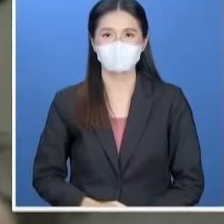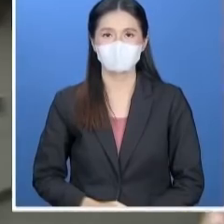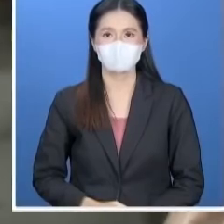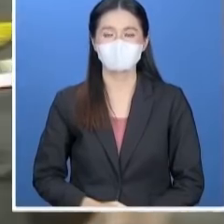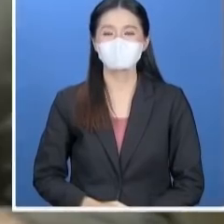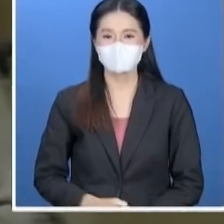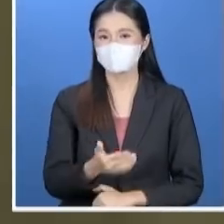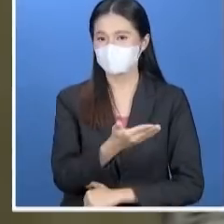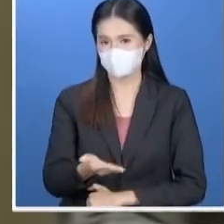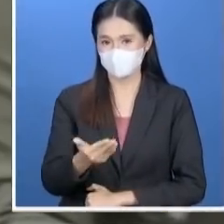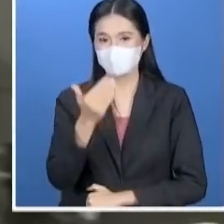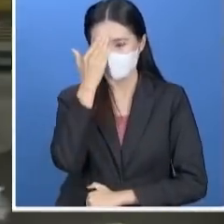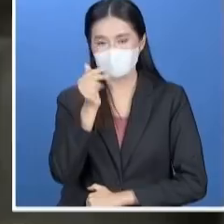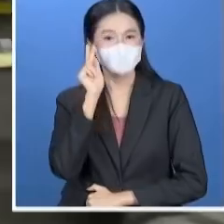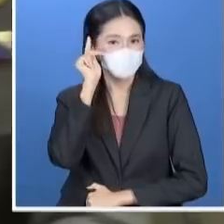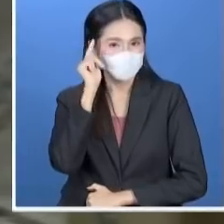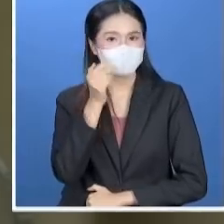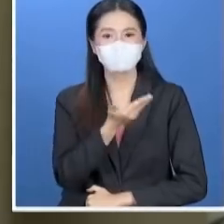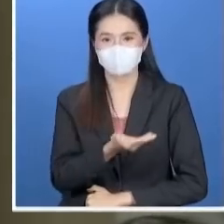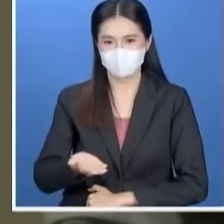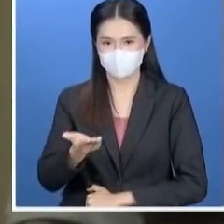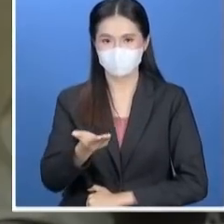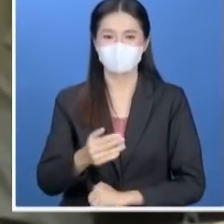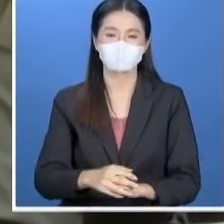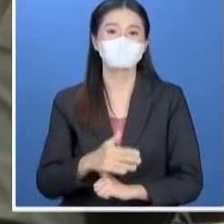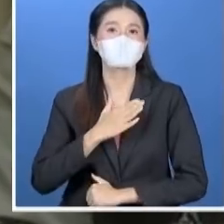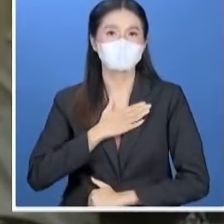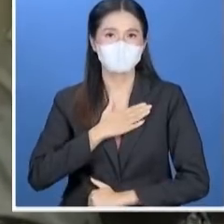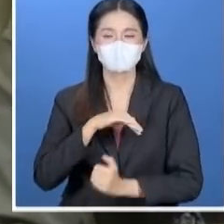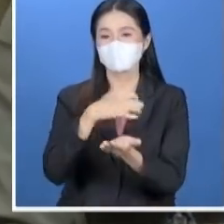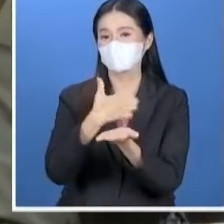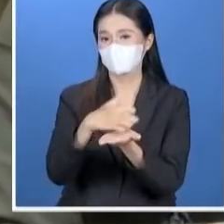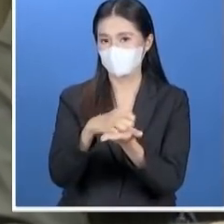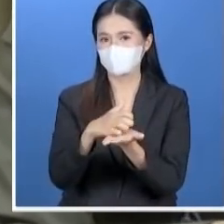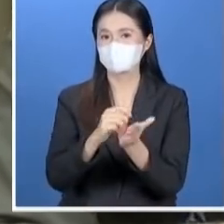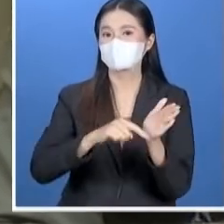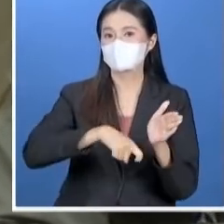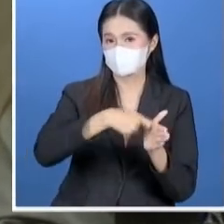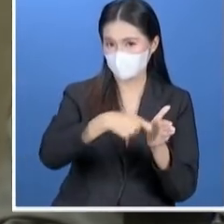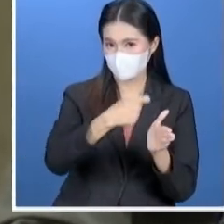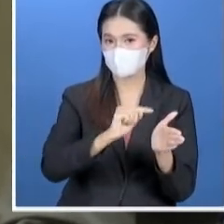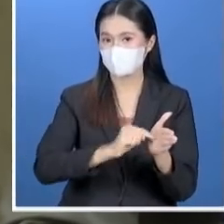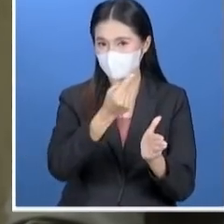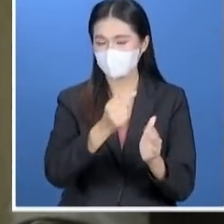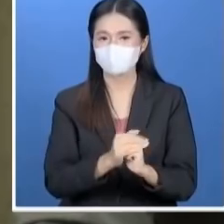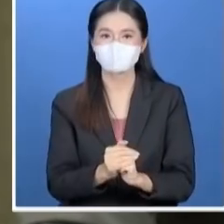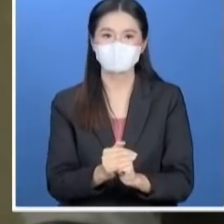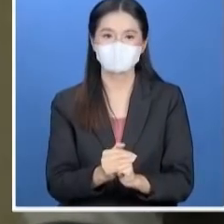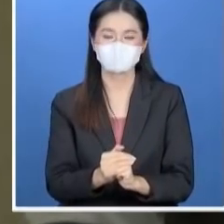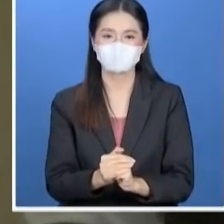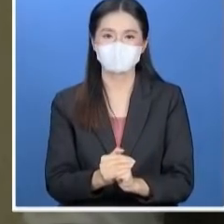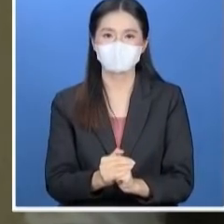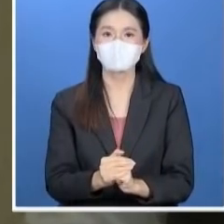เรียนพี่น้องสื่อมวลชนที่เคารพทุกท่านครับผมขออนุญาตกล่าวถึงความเป็นมาในคดีนี้ดังต่อไปนี้